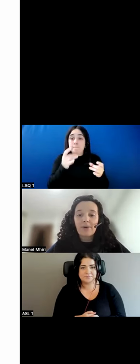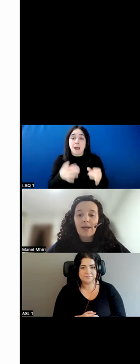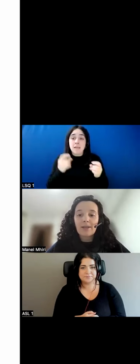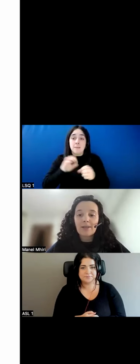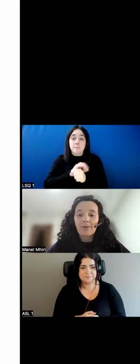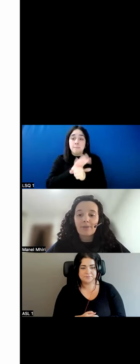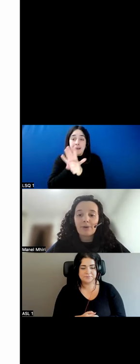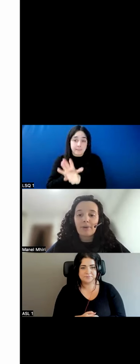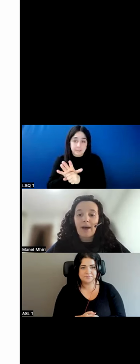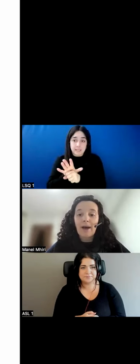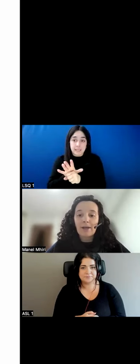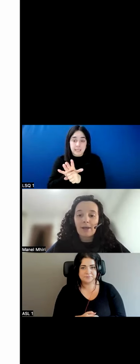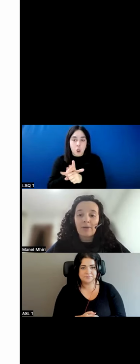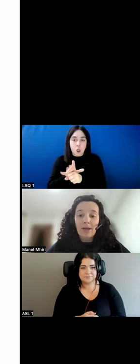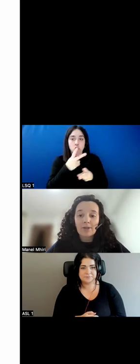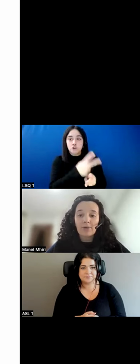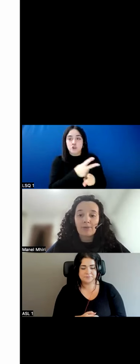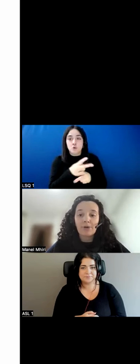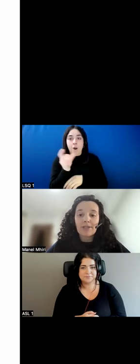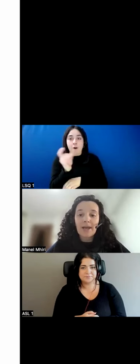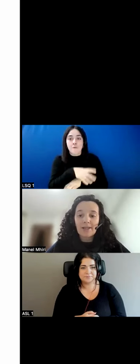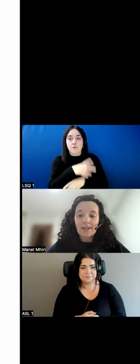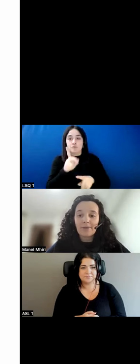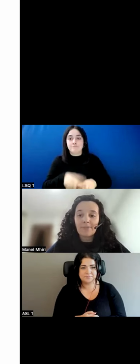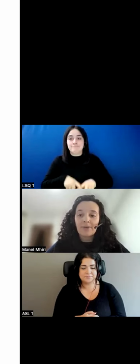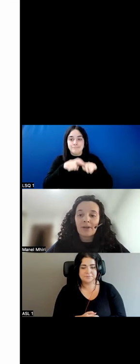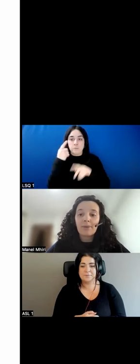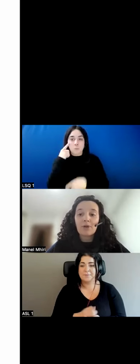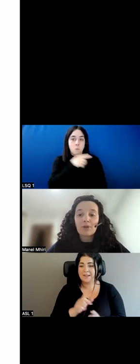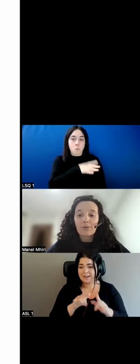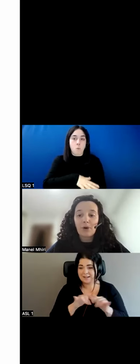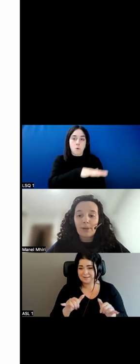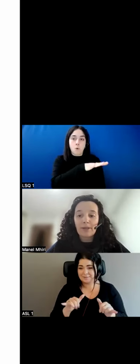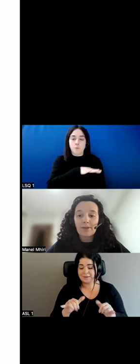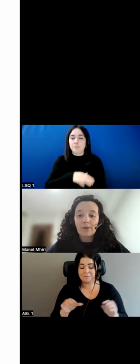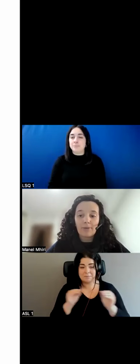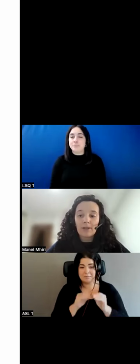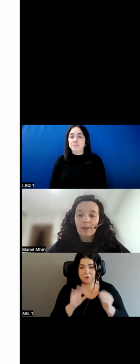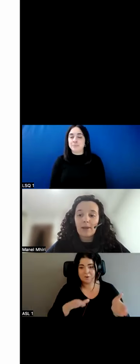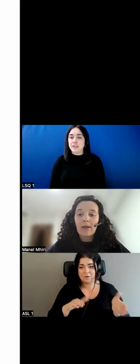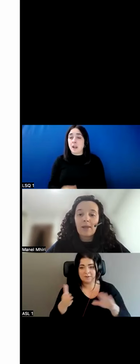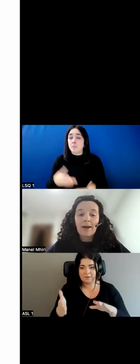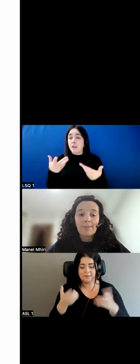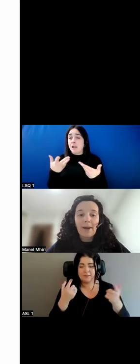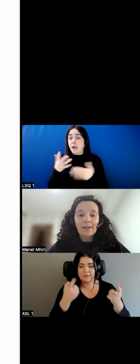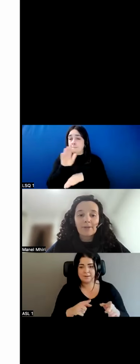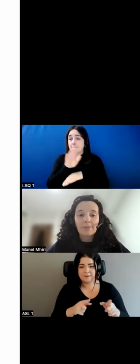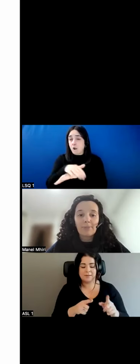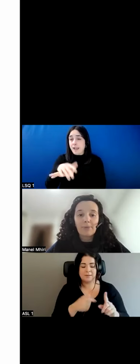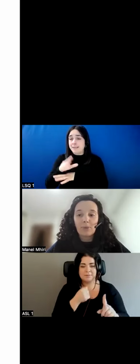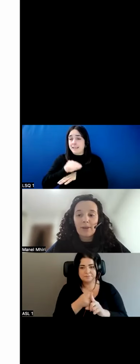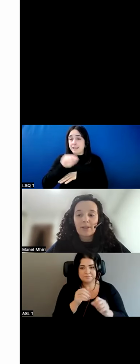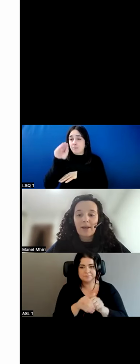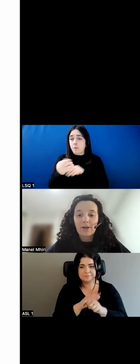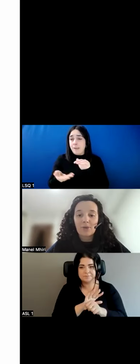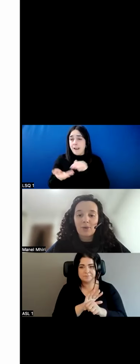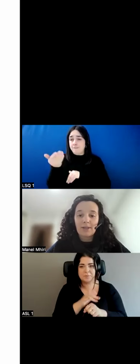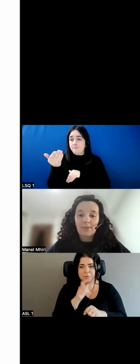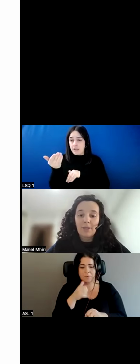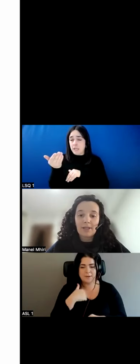pendant la pandémie. Et le taux le plus élevé de mortalité à cause de la COVID